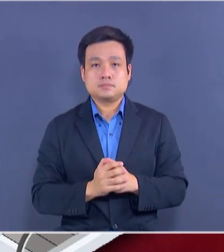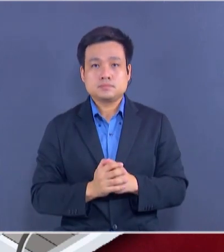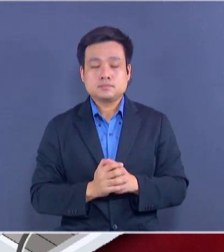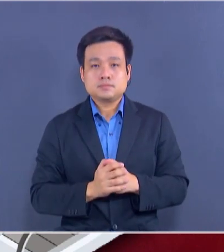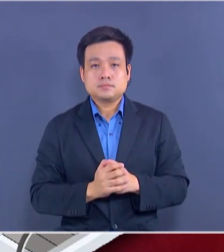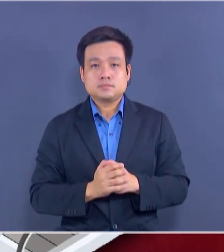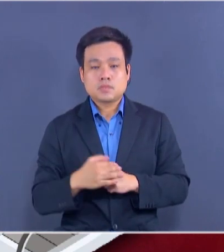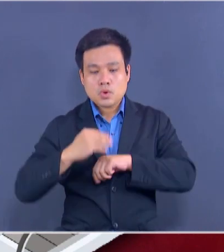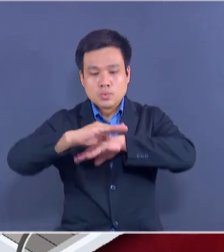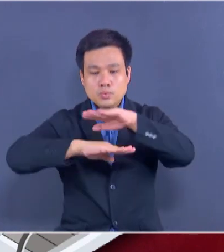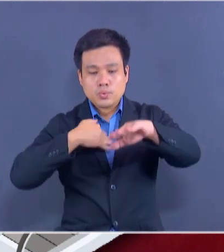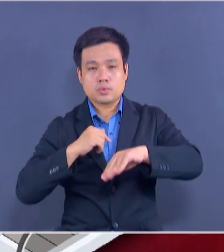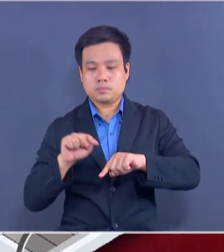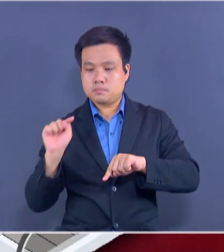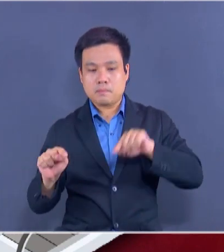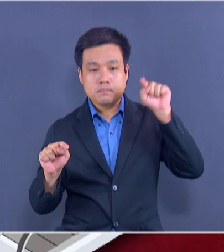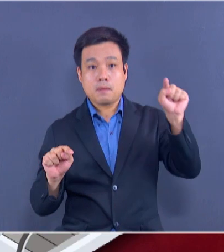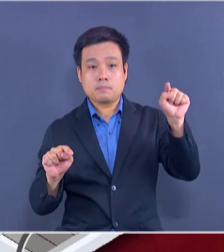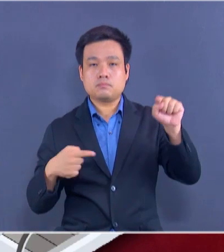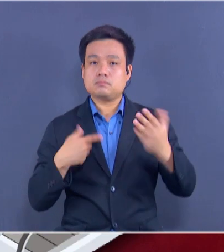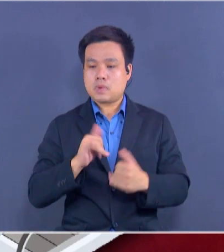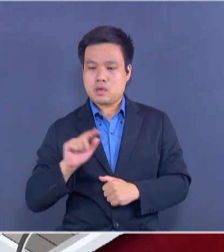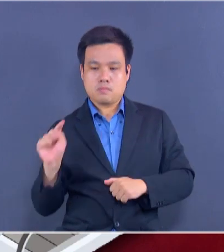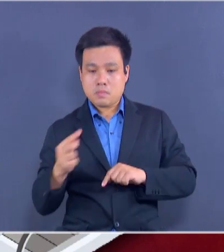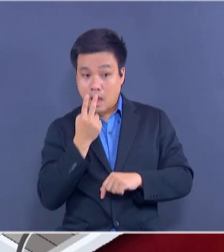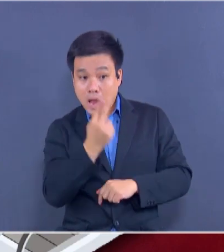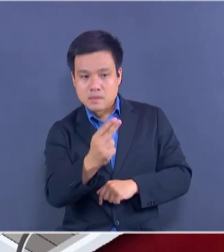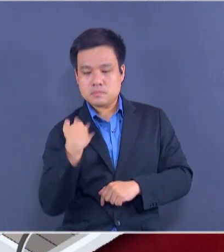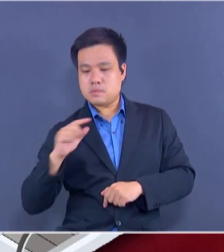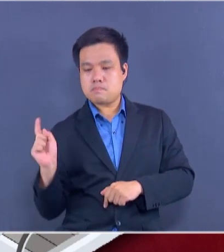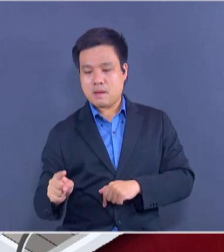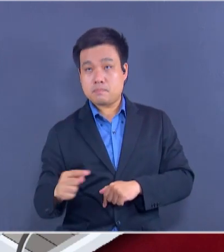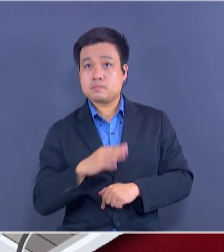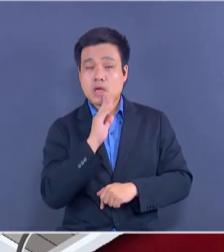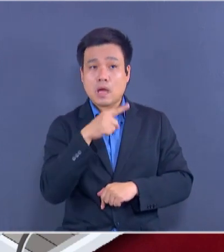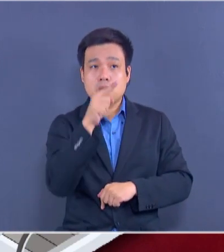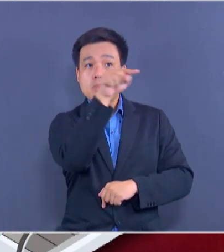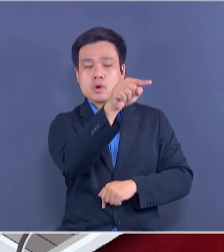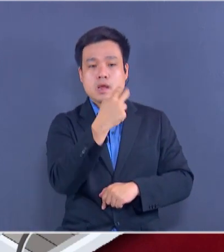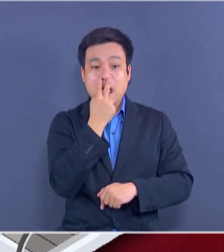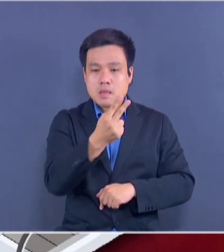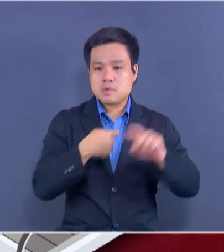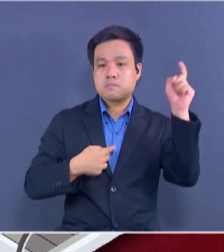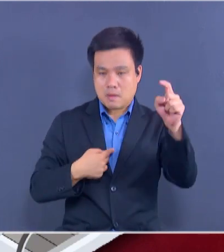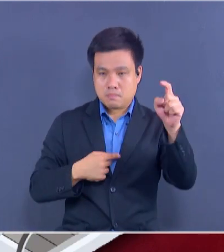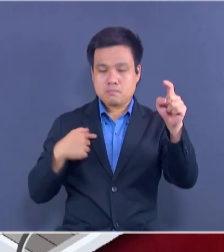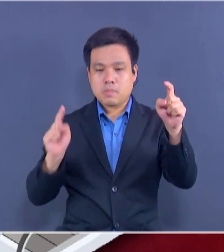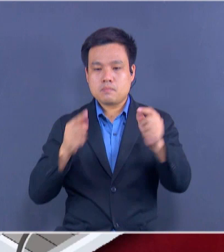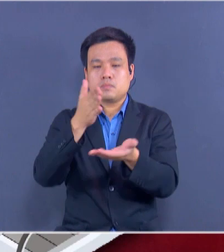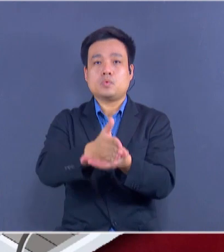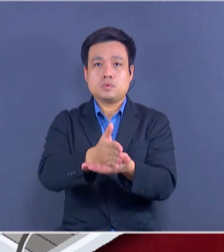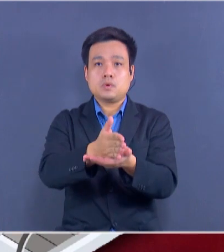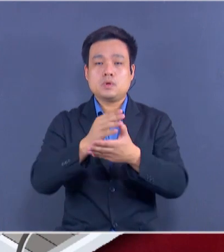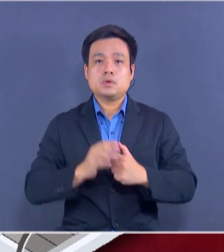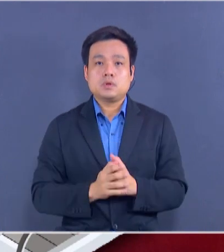ใดก็ด้านหนึ่ง ไม่ด้านใดด้านหนึ่งบางทีมี2ด้านเลยกดเลย อ ยู่ด้านล่างรีบกดเลยค่ะแล้วปุ่ม e-stop ถ้ากดเองไม่